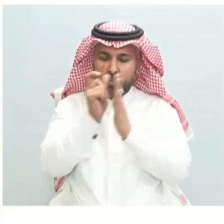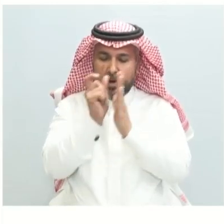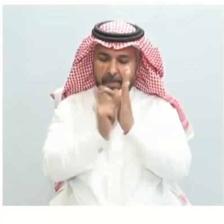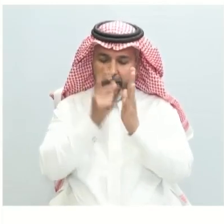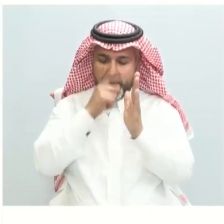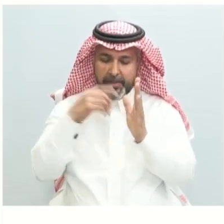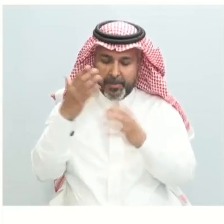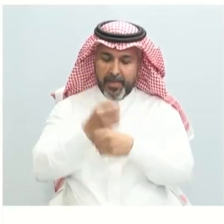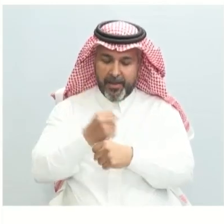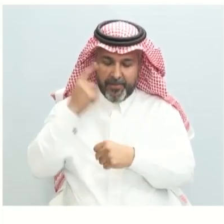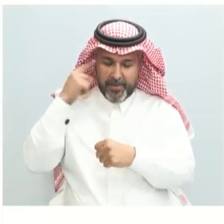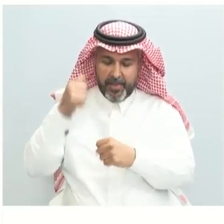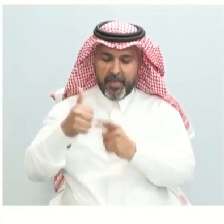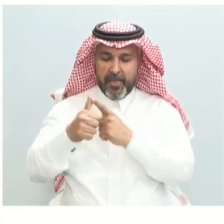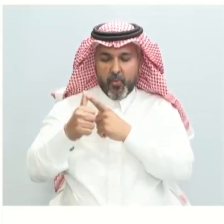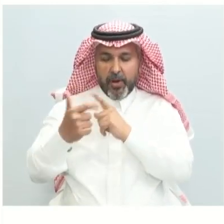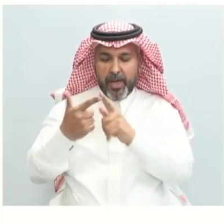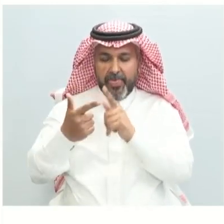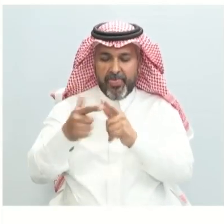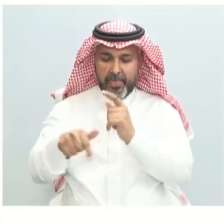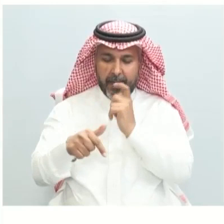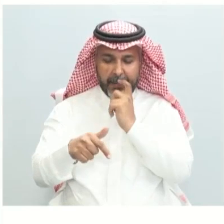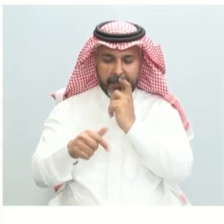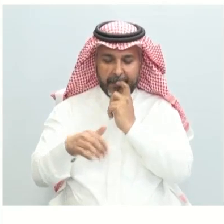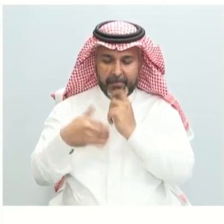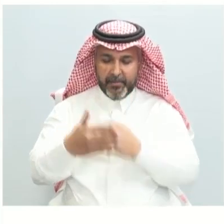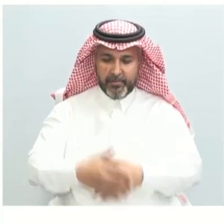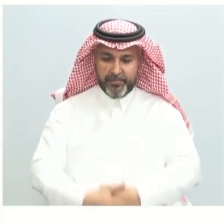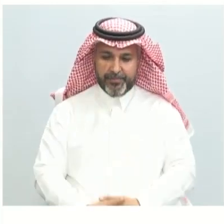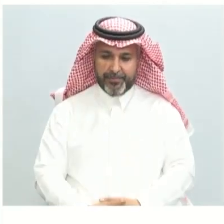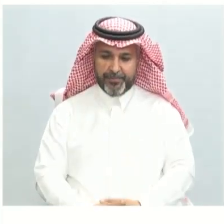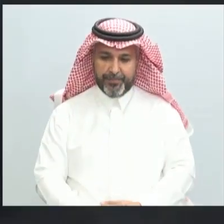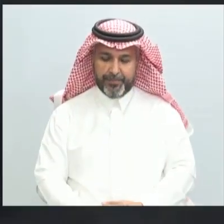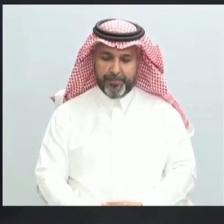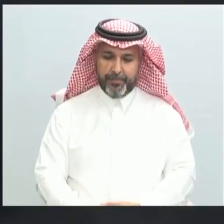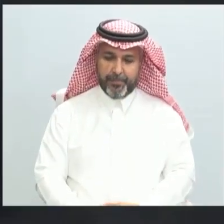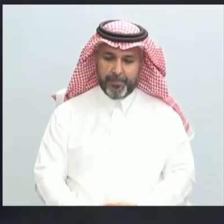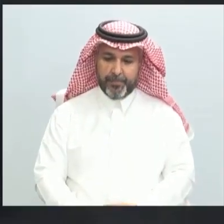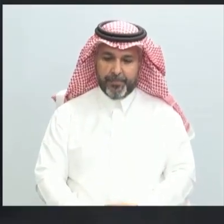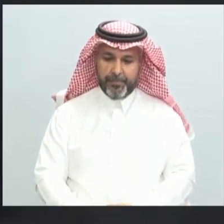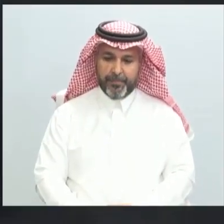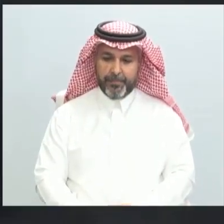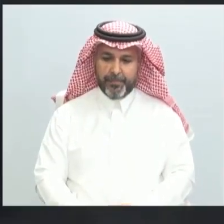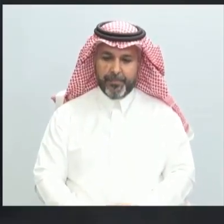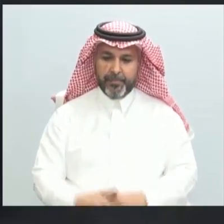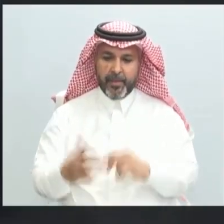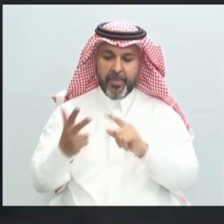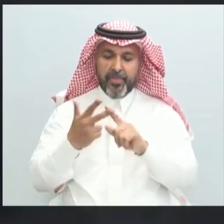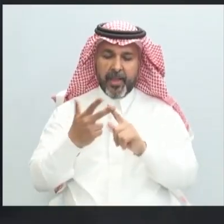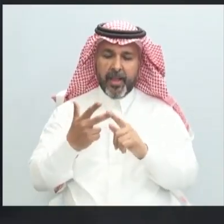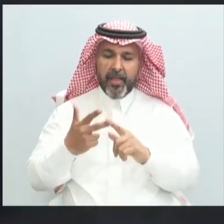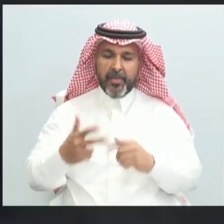هذا النوع الثاني من واجبات المواطن السعودي النوع الثالث من واجبات